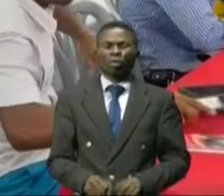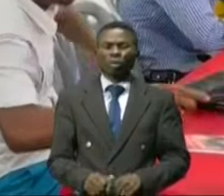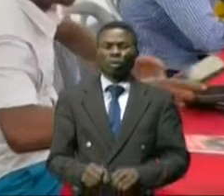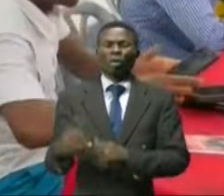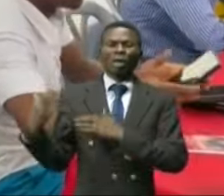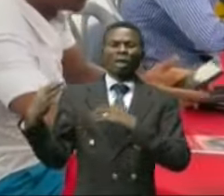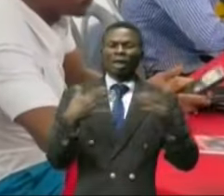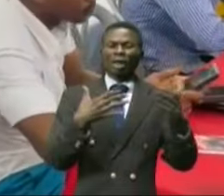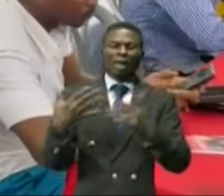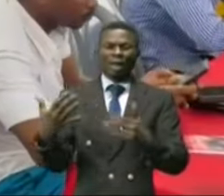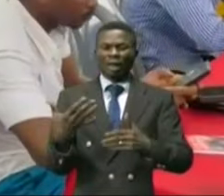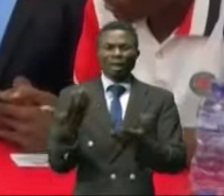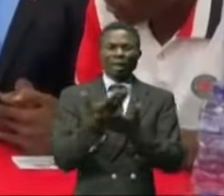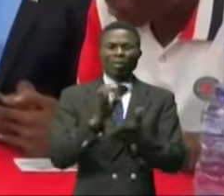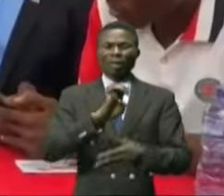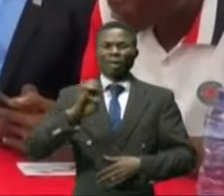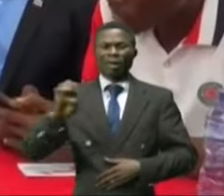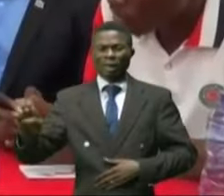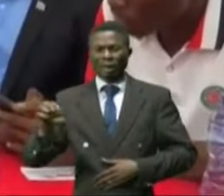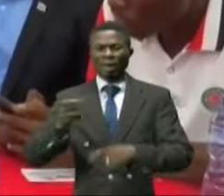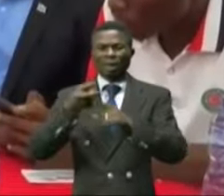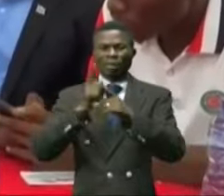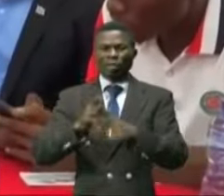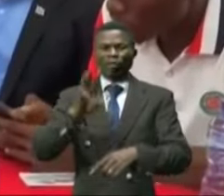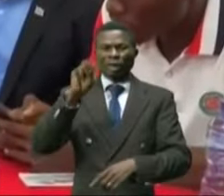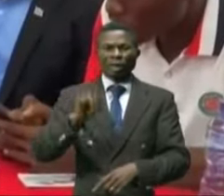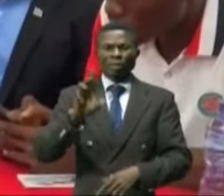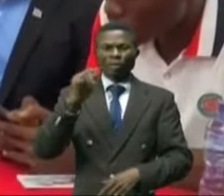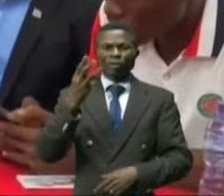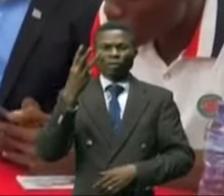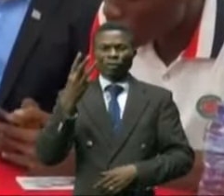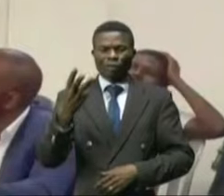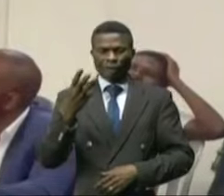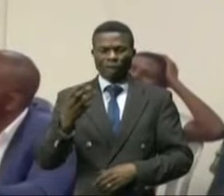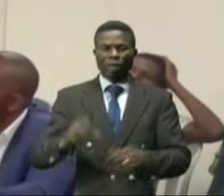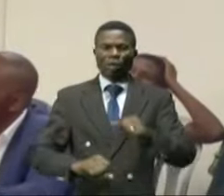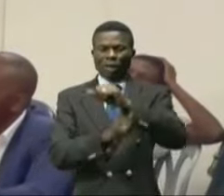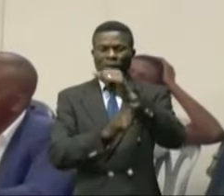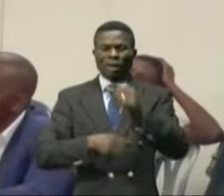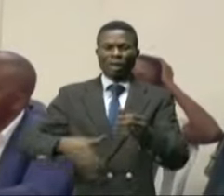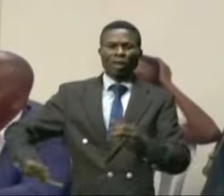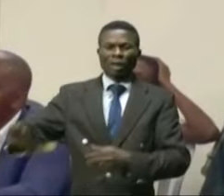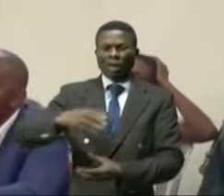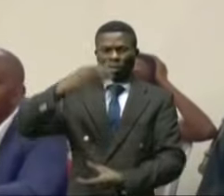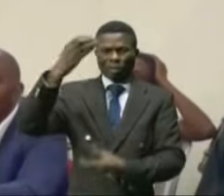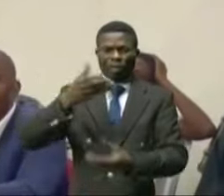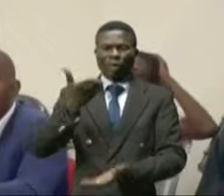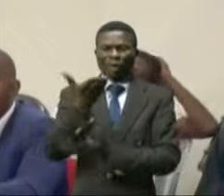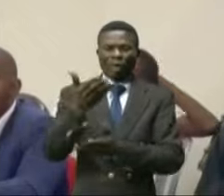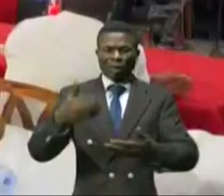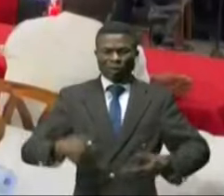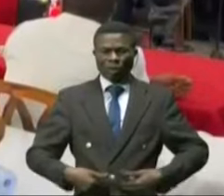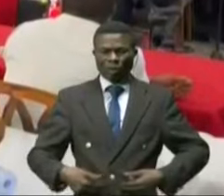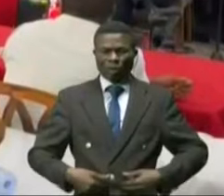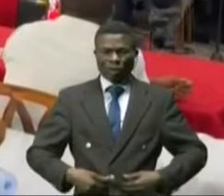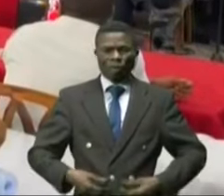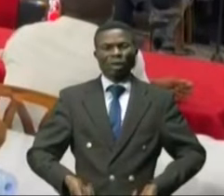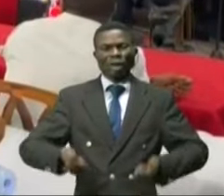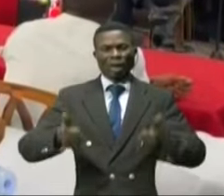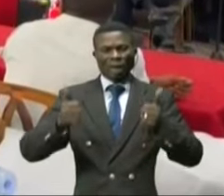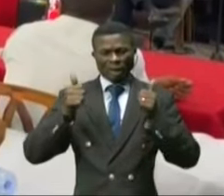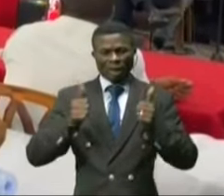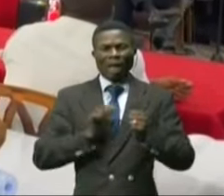pays imposé par le M23 avec le soutien du Rwanda. Ensuite, il a appelé les jeunes à se donner avec abnégation dans la